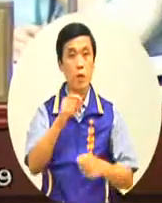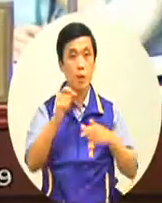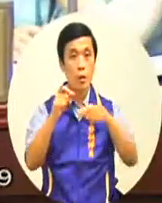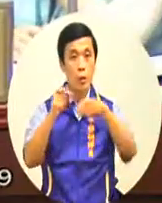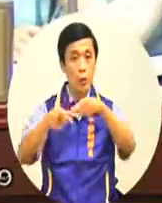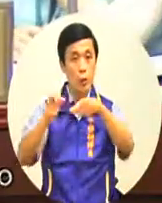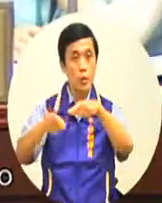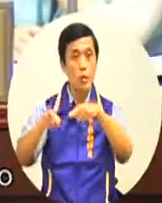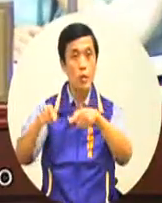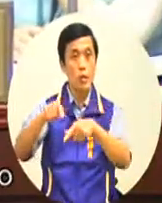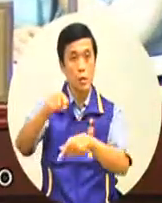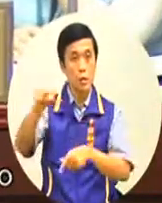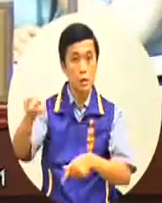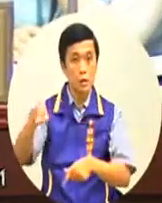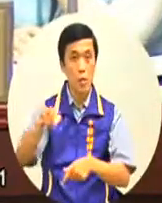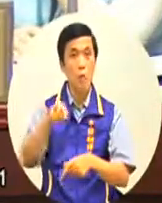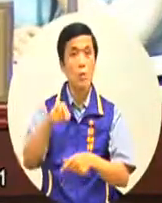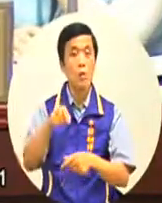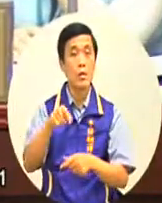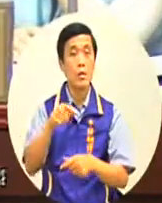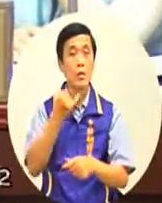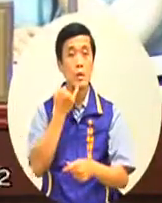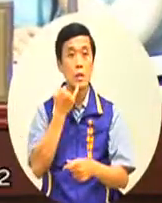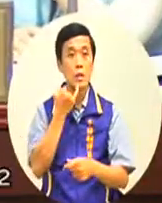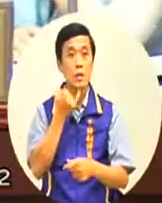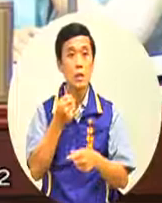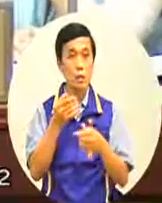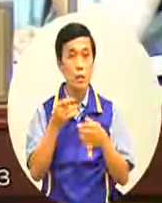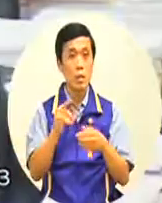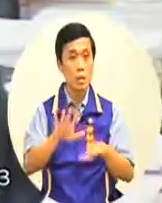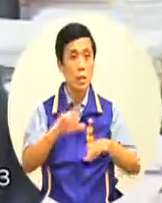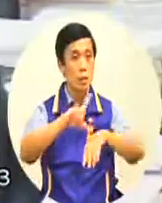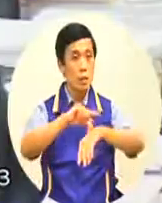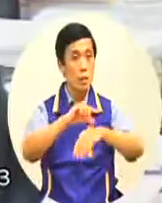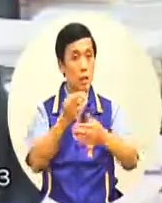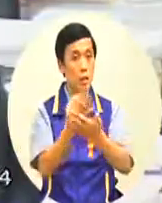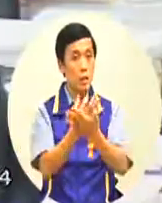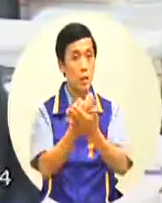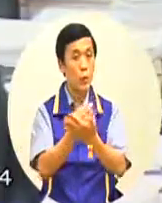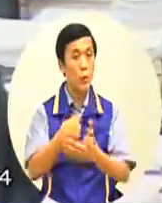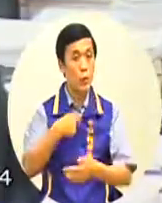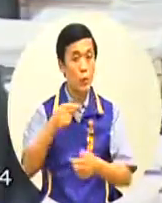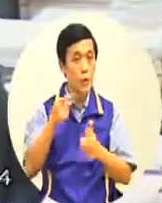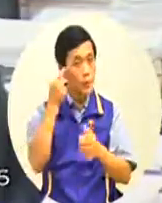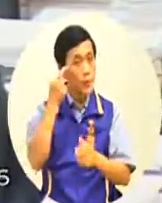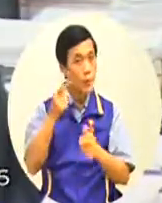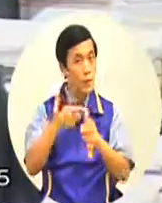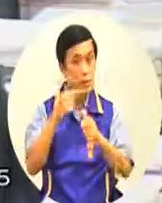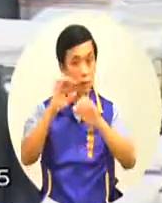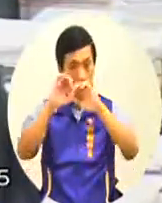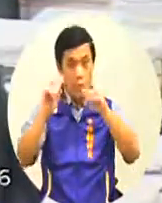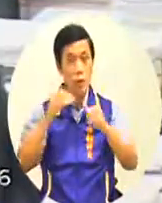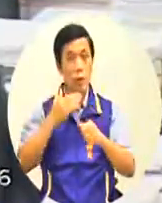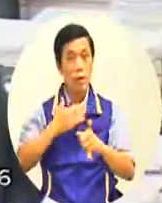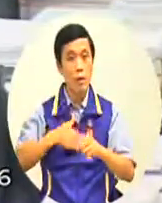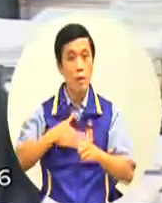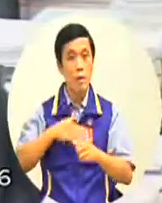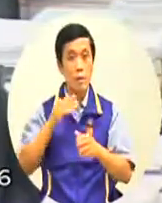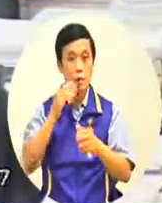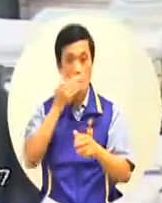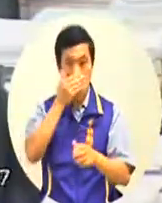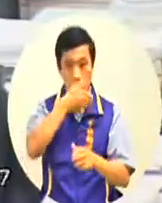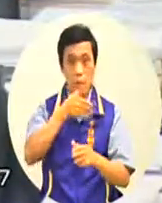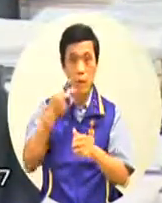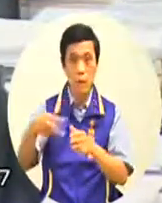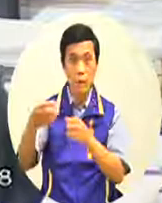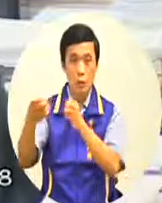够遵守这个规 定。我想时间的关系啊，就是我现在了解部分，在私下跟罗科后跟局长做请教哈。